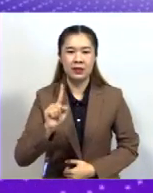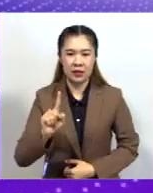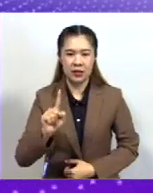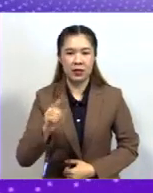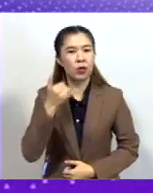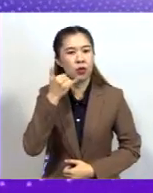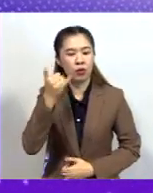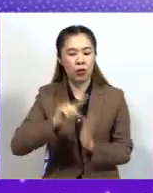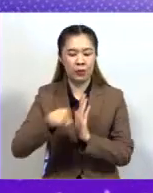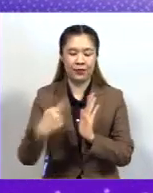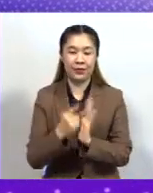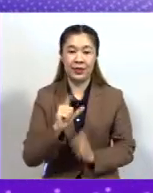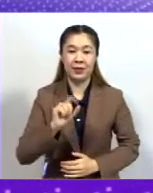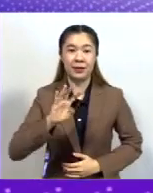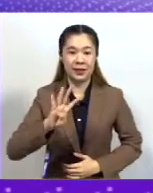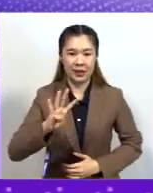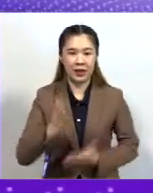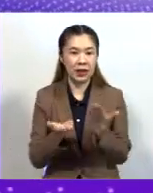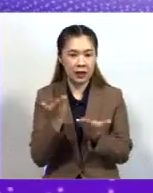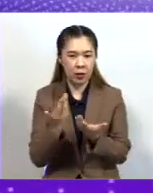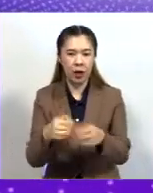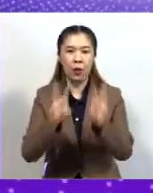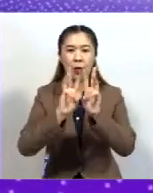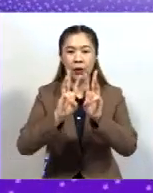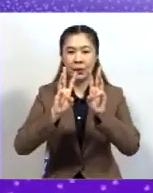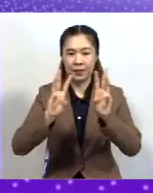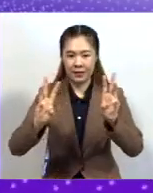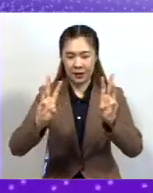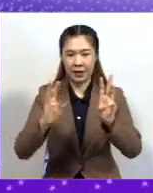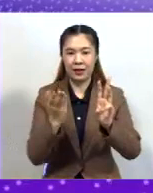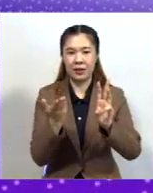023561111โทรได้ตลอด24ชั่วโมงหรือว่าเข้าไปที่เว็บไซต์